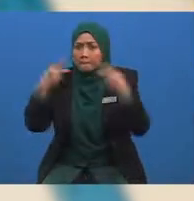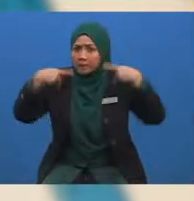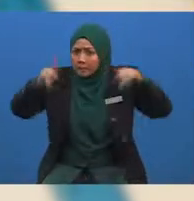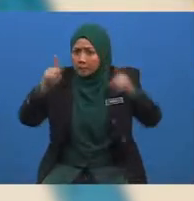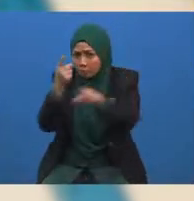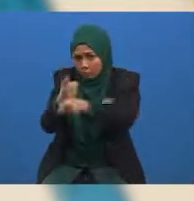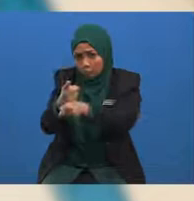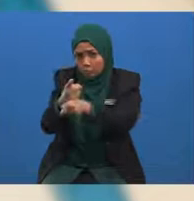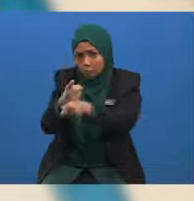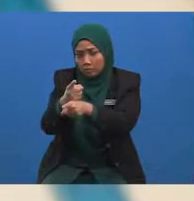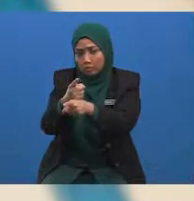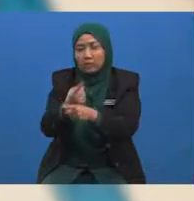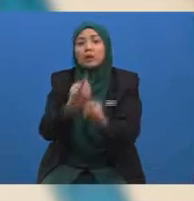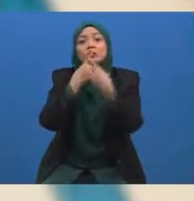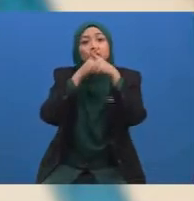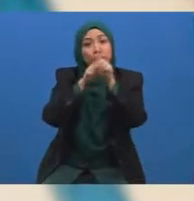Jawapannya,